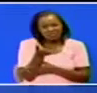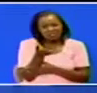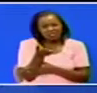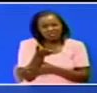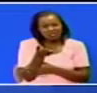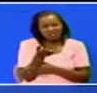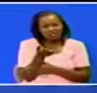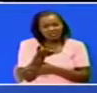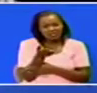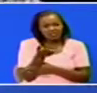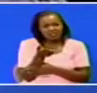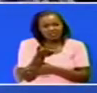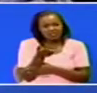haitoshi.